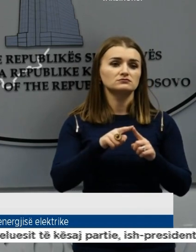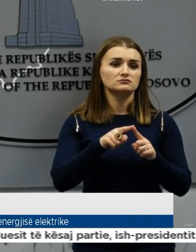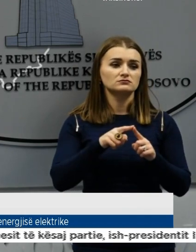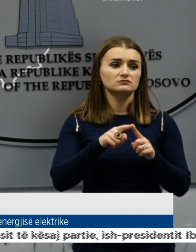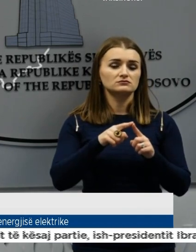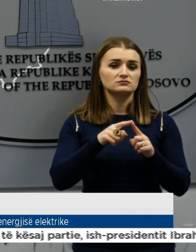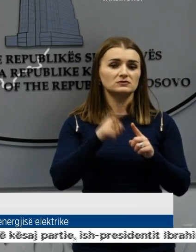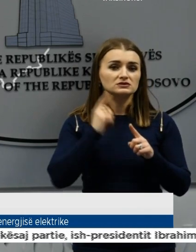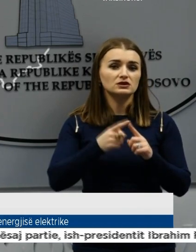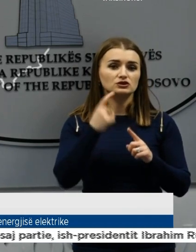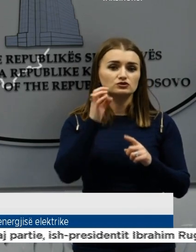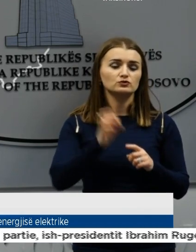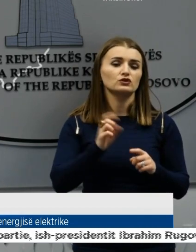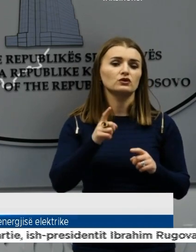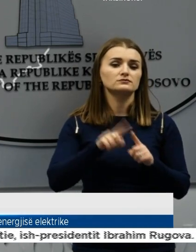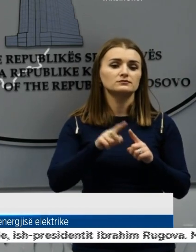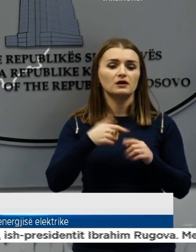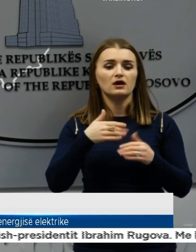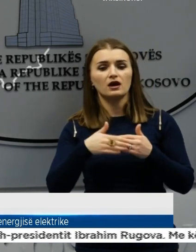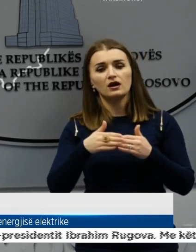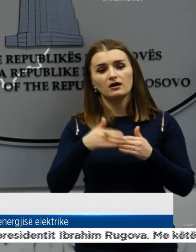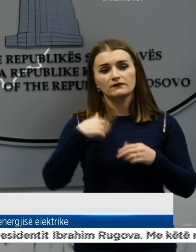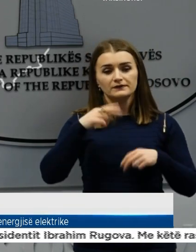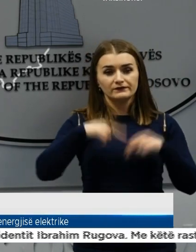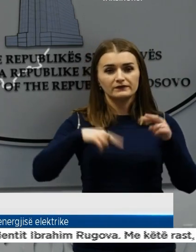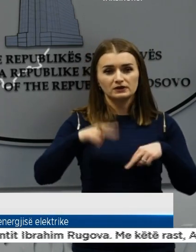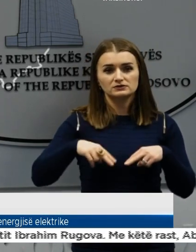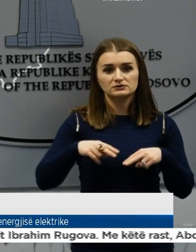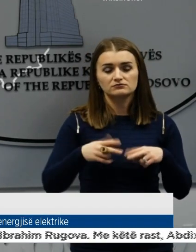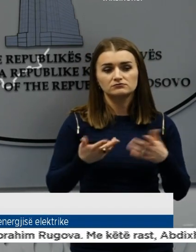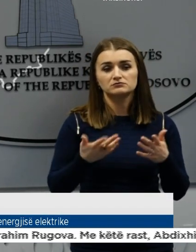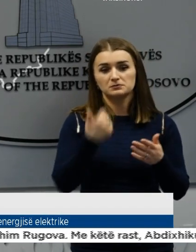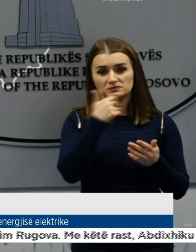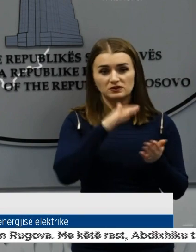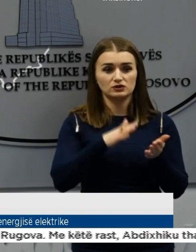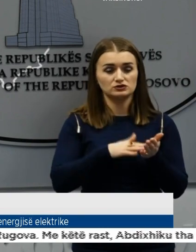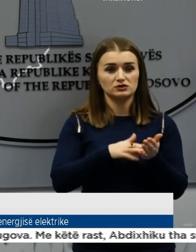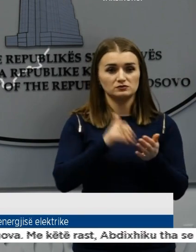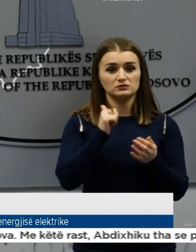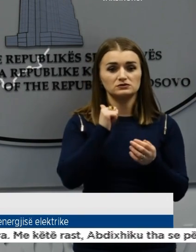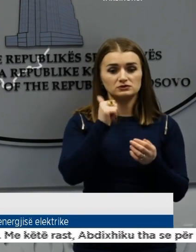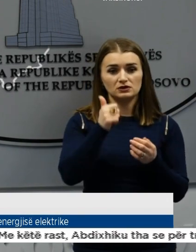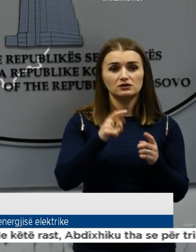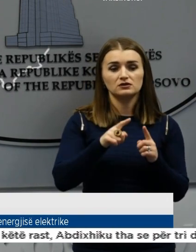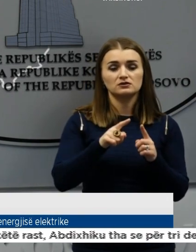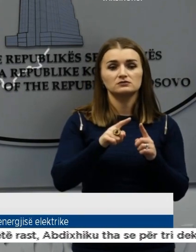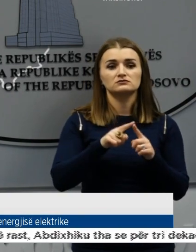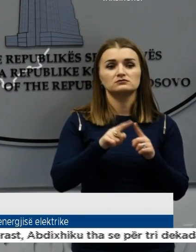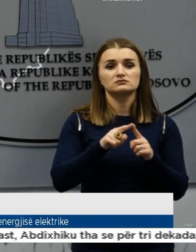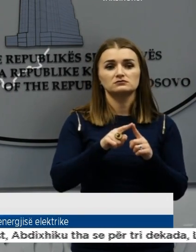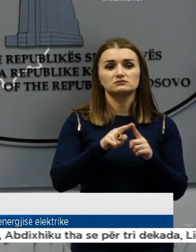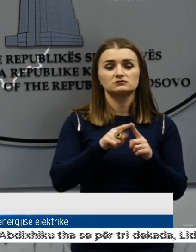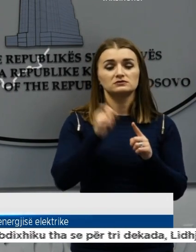thash brenda orës dhe brenda ditës çmimet lëvizin në treg.